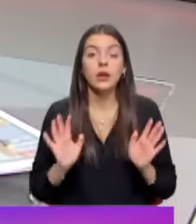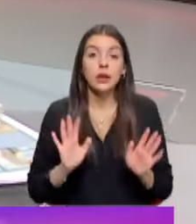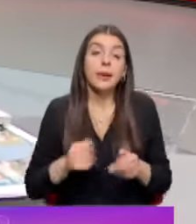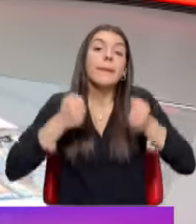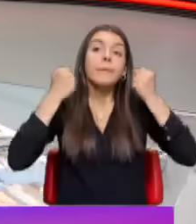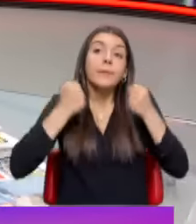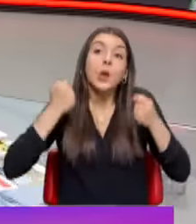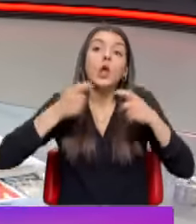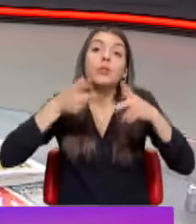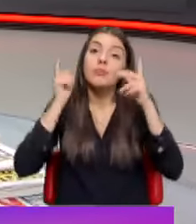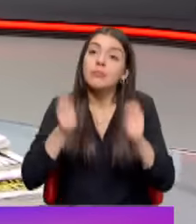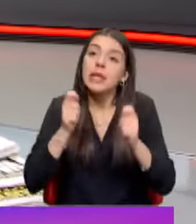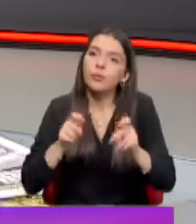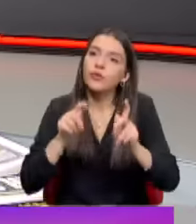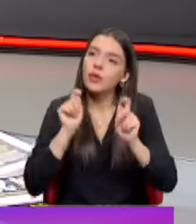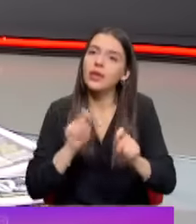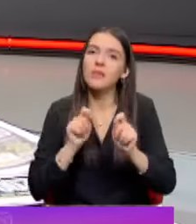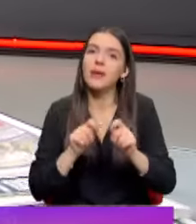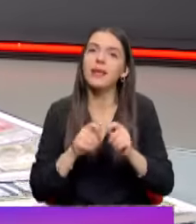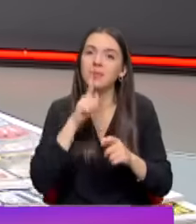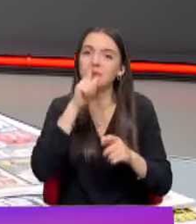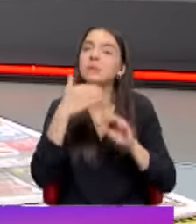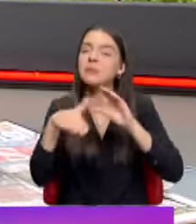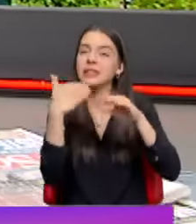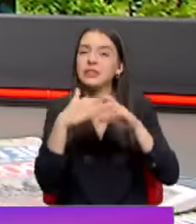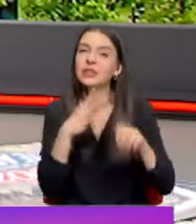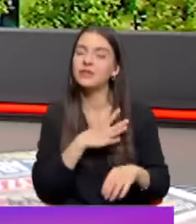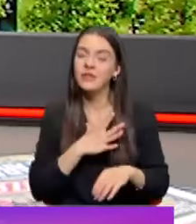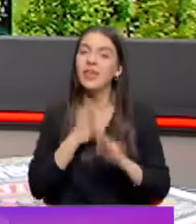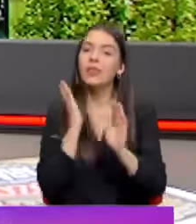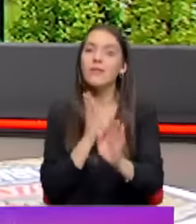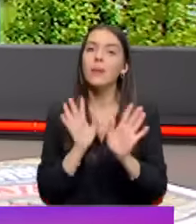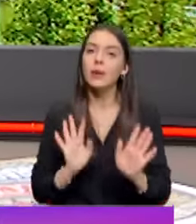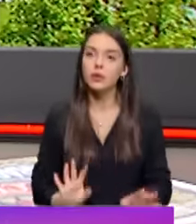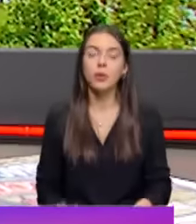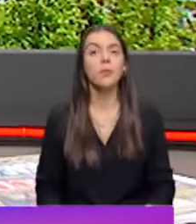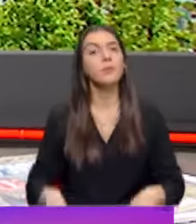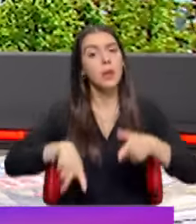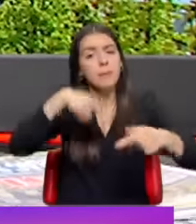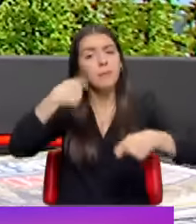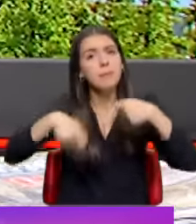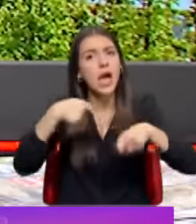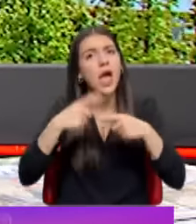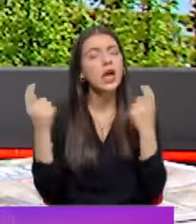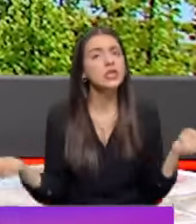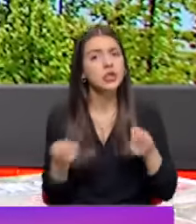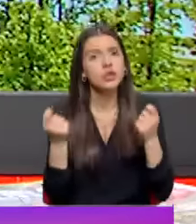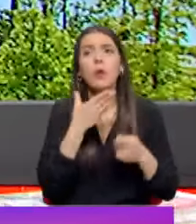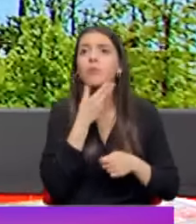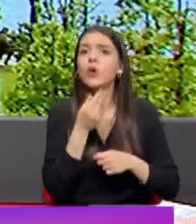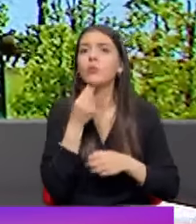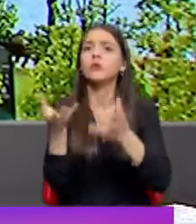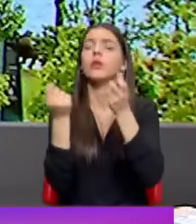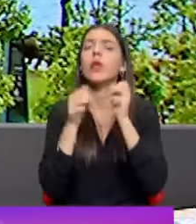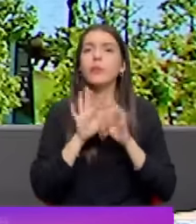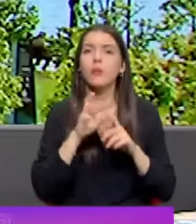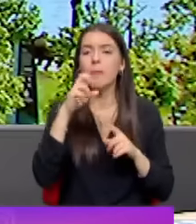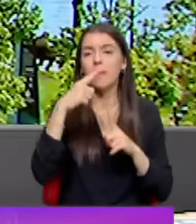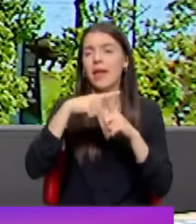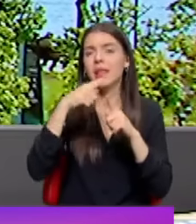Boykotu mecburen yapanlardan bahseden mesajlarınız geliyor. Bankalarda çalışanlar promosyon alamıyorlar.